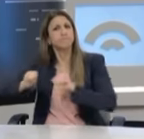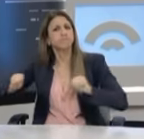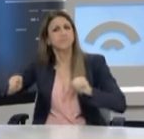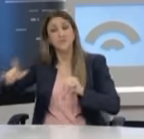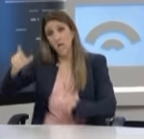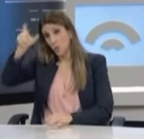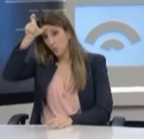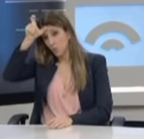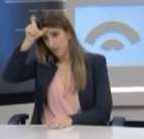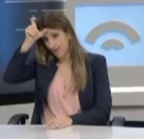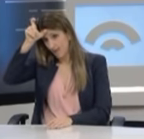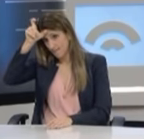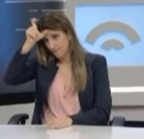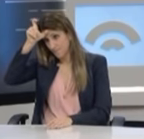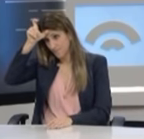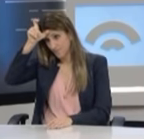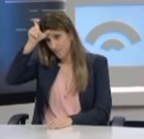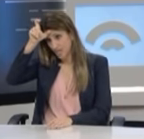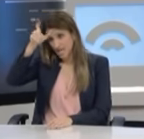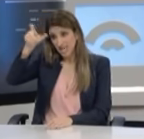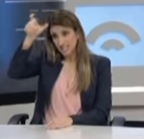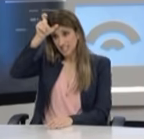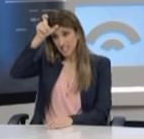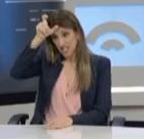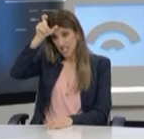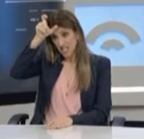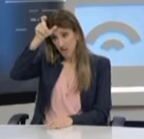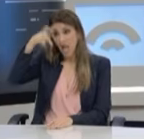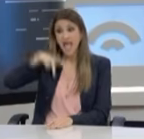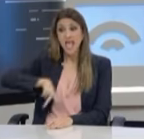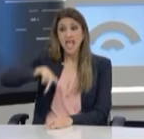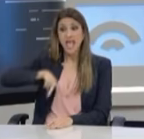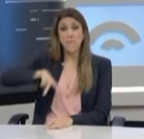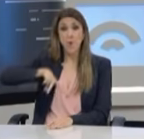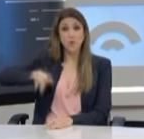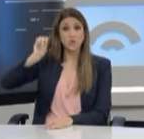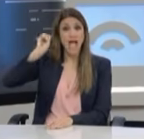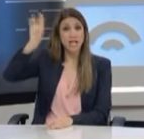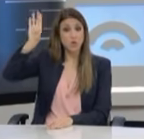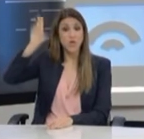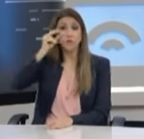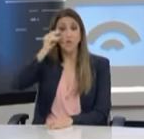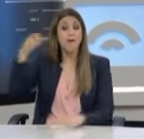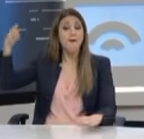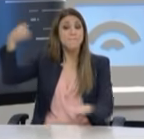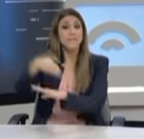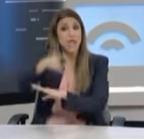Ενώ στην Τουρκία, κύριε Κοτζιά, έκανε το πρώτο του ταξίδι τριήμερο ο Υπουργός Εξωτερικών των